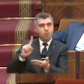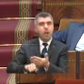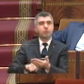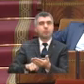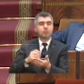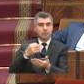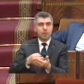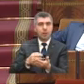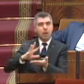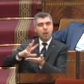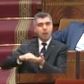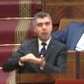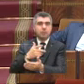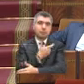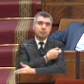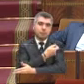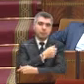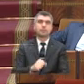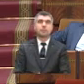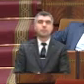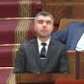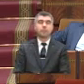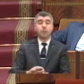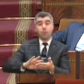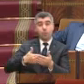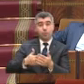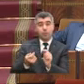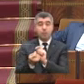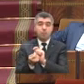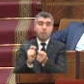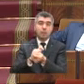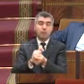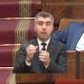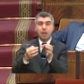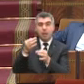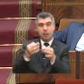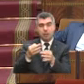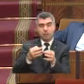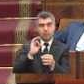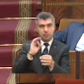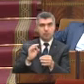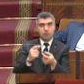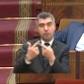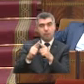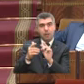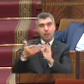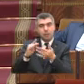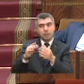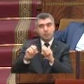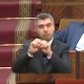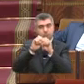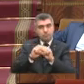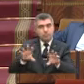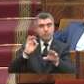والحال أن التجربة أثبتت أن التحول الرقمي للعدالة لا يقتصر على تنزيل التكنولوجيات داخل المؤسسات